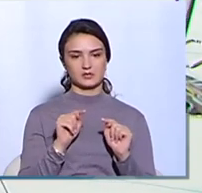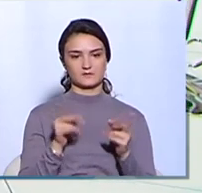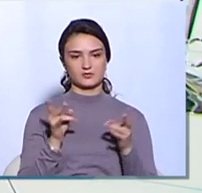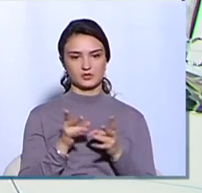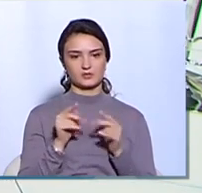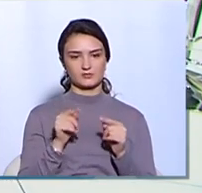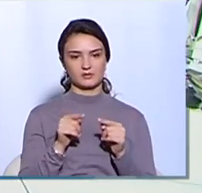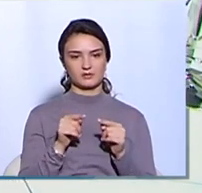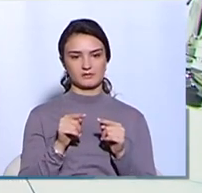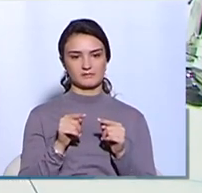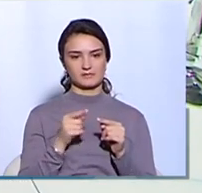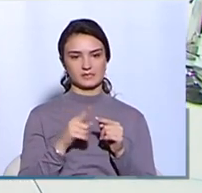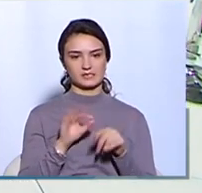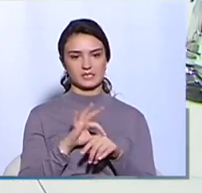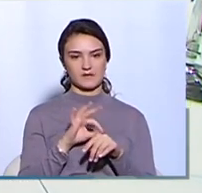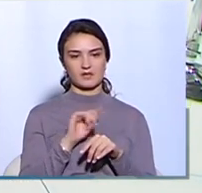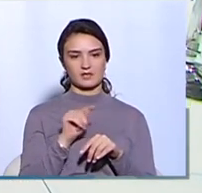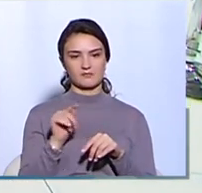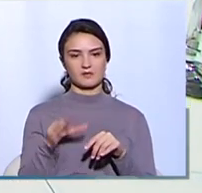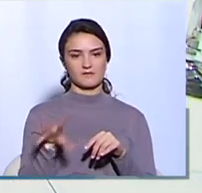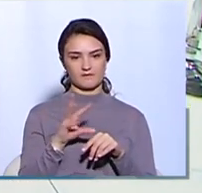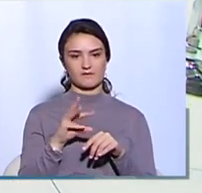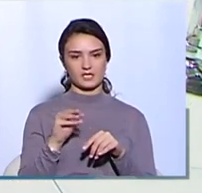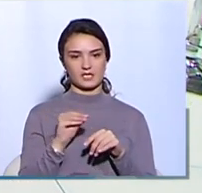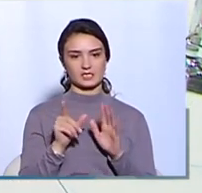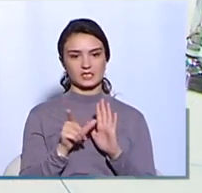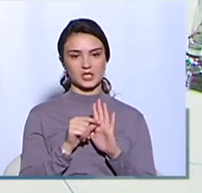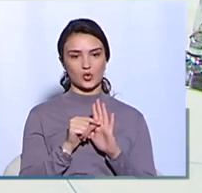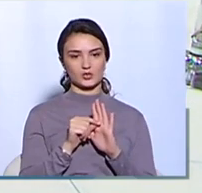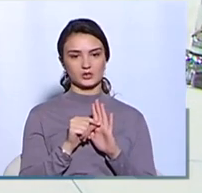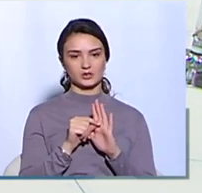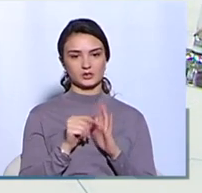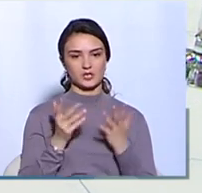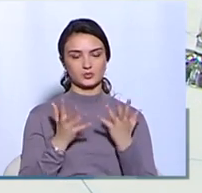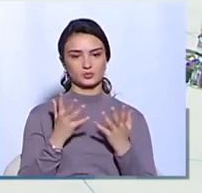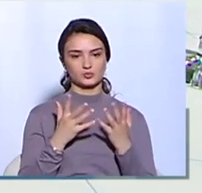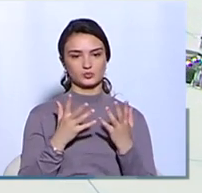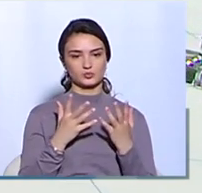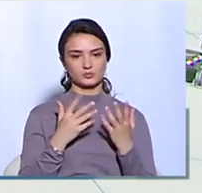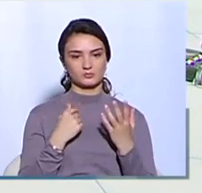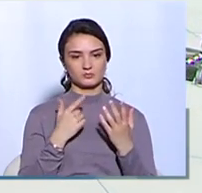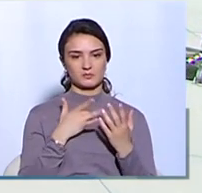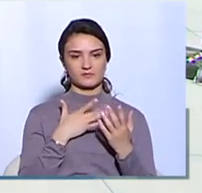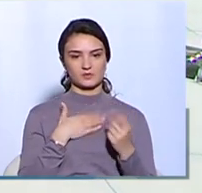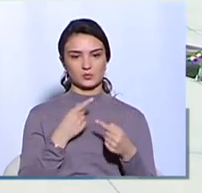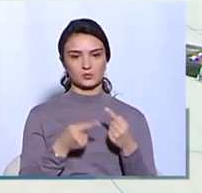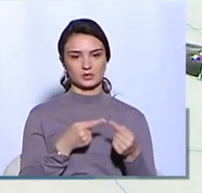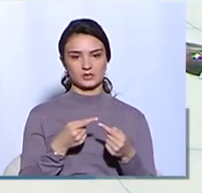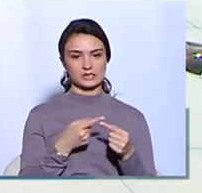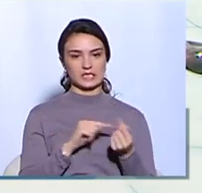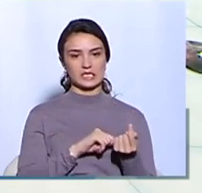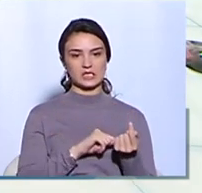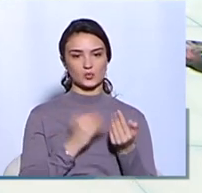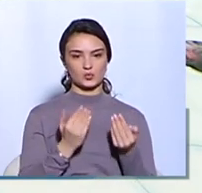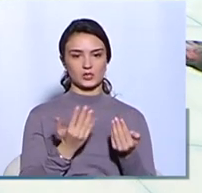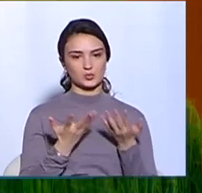ჭირდება განმარტება. ეს დაავადებები ყველა თან დაყოლილია და ყველა მემკვიდრულია თუ არა, ანუ გენეტიკურია